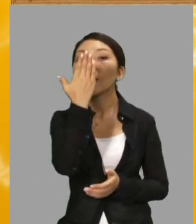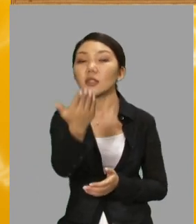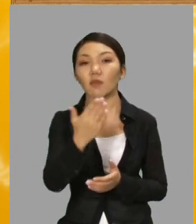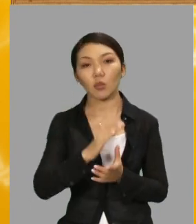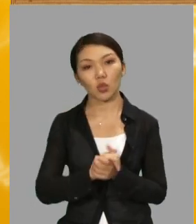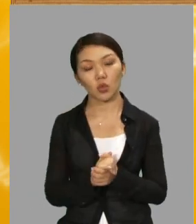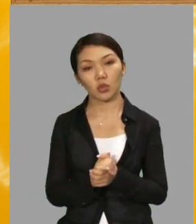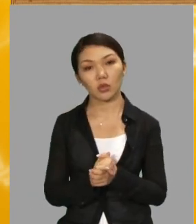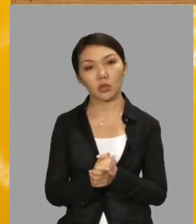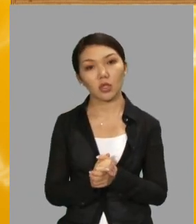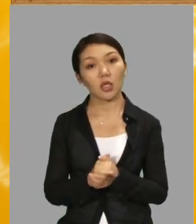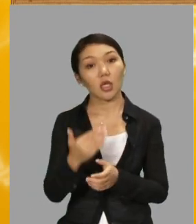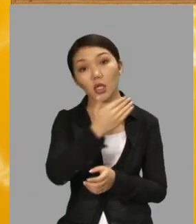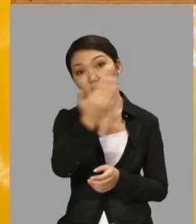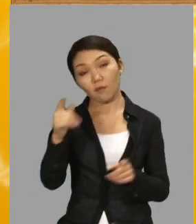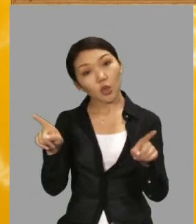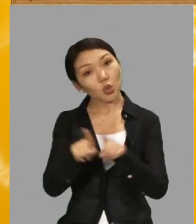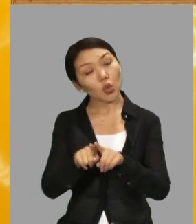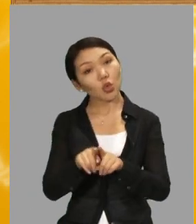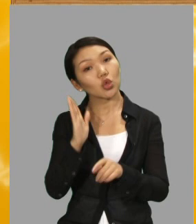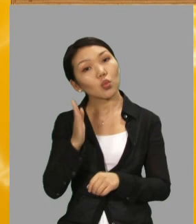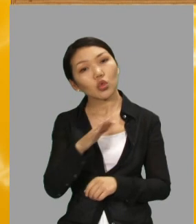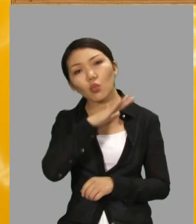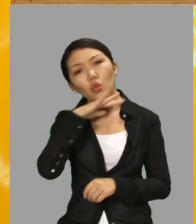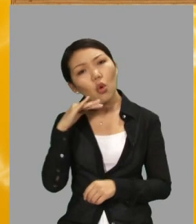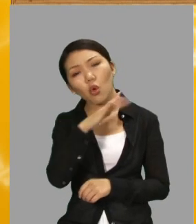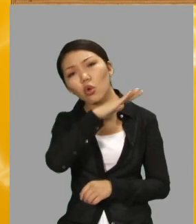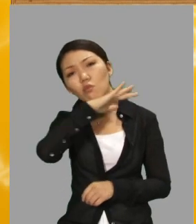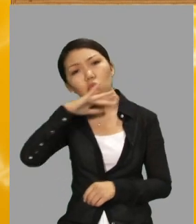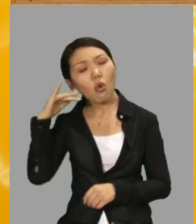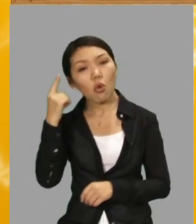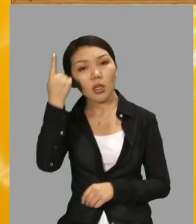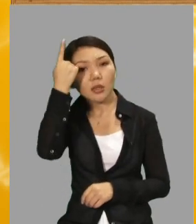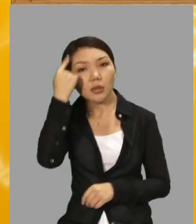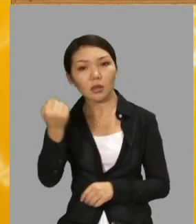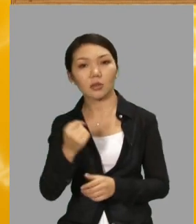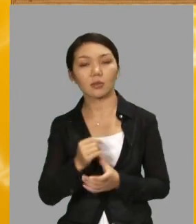вопросы, и вы тоже будете много-много знать.